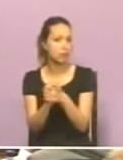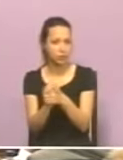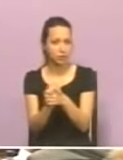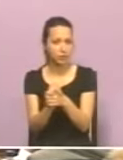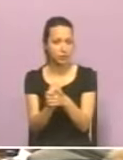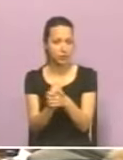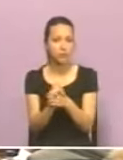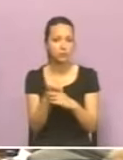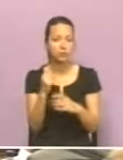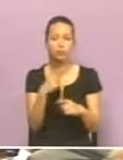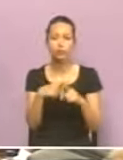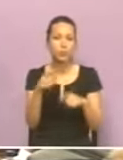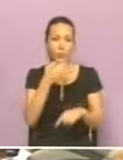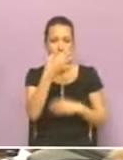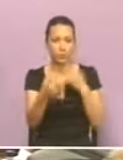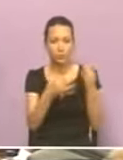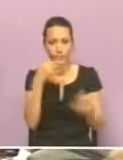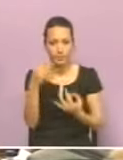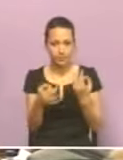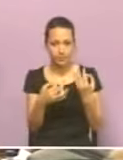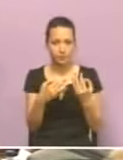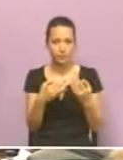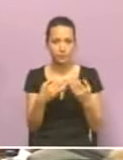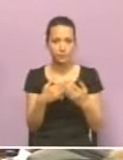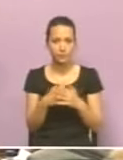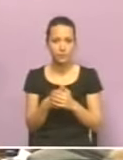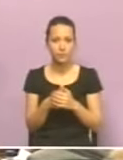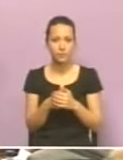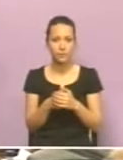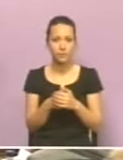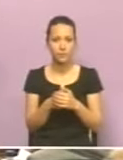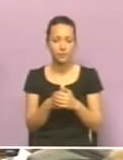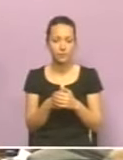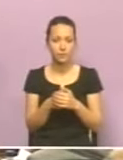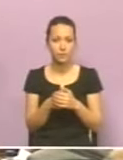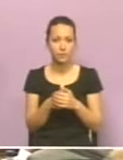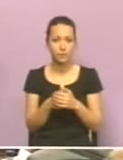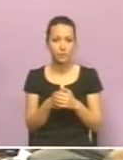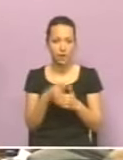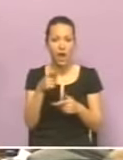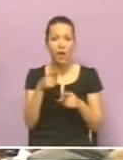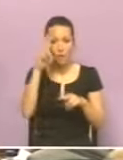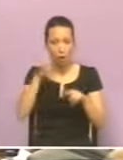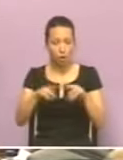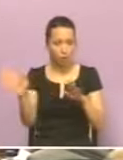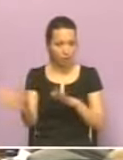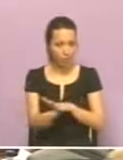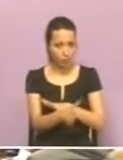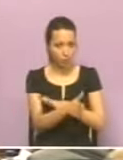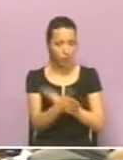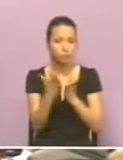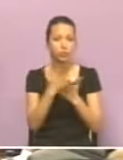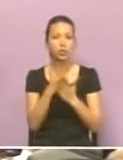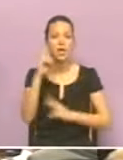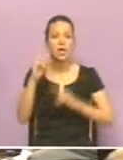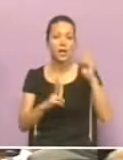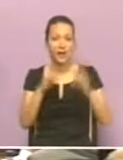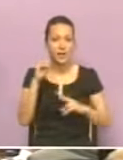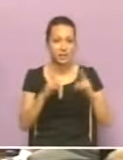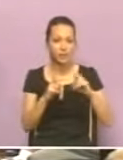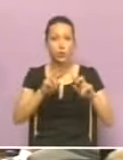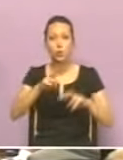su postavljena. Tako da ćemo već na narednoj sednici, ako ova odluka danas prođe, imati raspravu o drugim